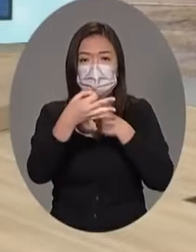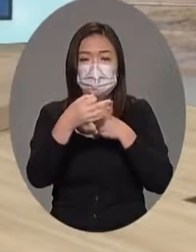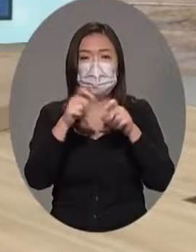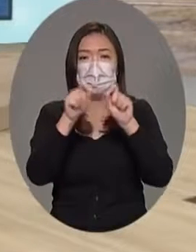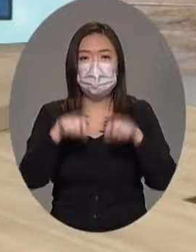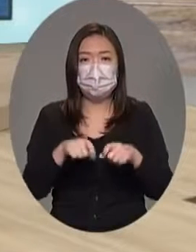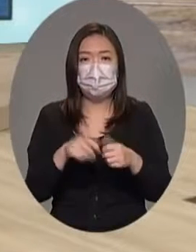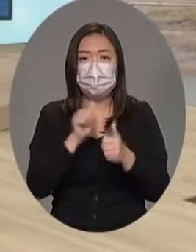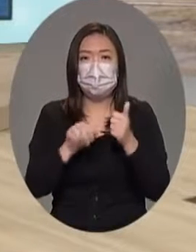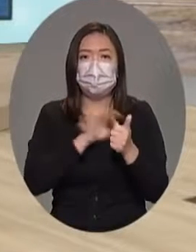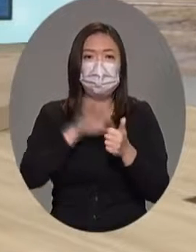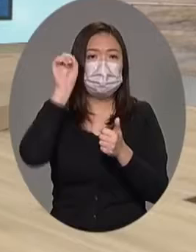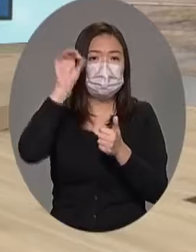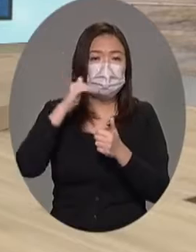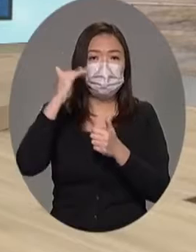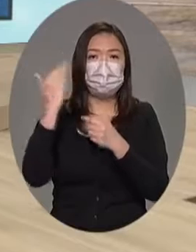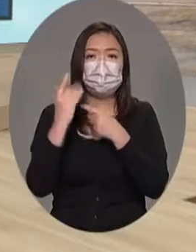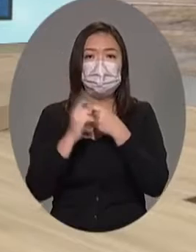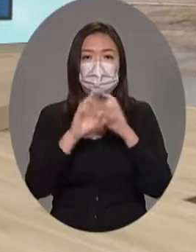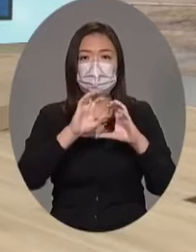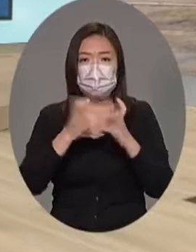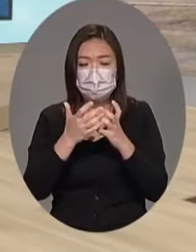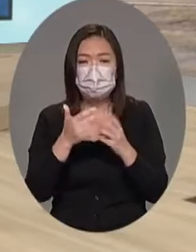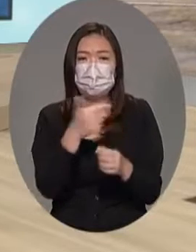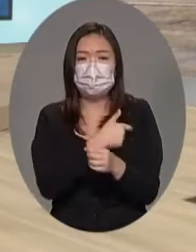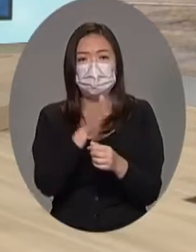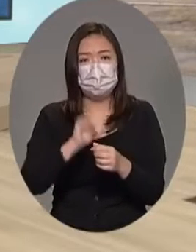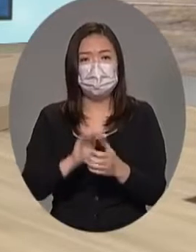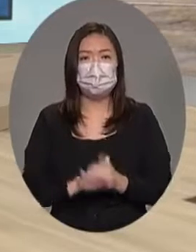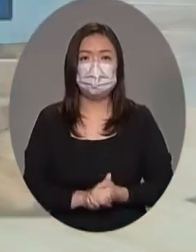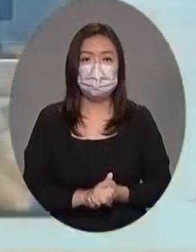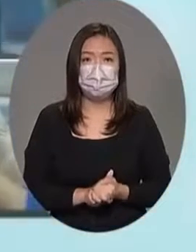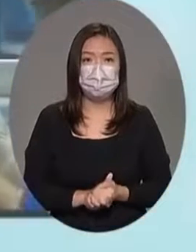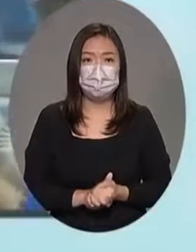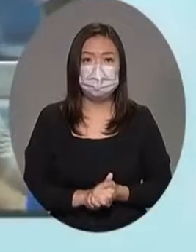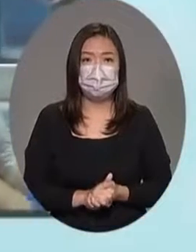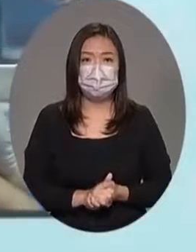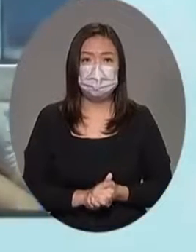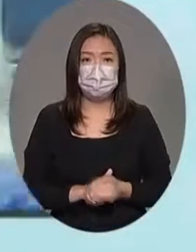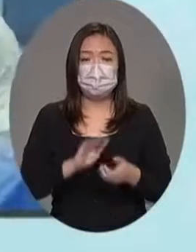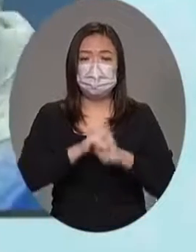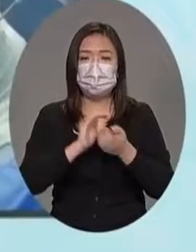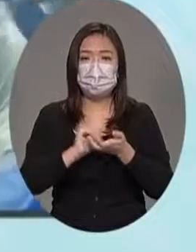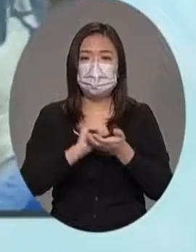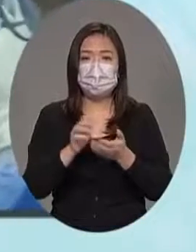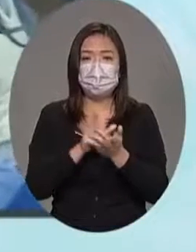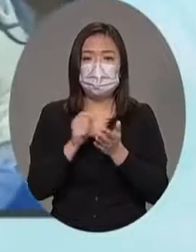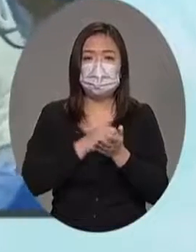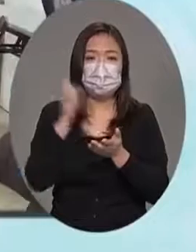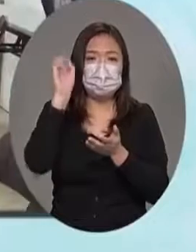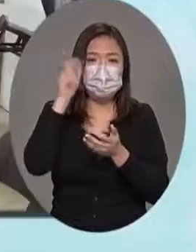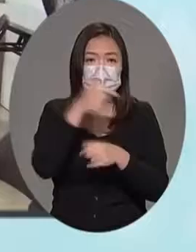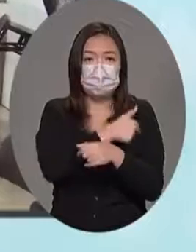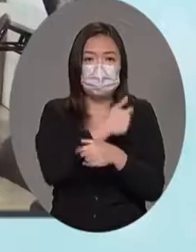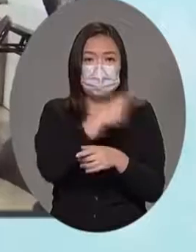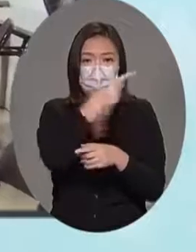嘅问题。委员会建议一啲高风险嘅群组亦都可以接种。 世卫专家建议接种了两